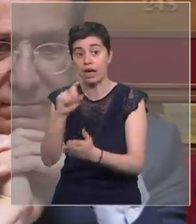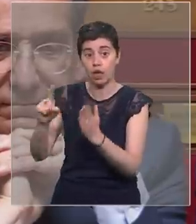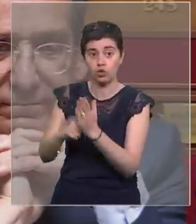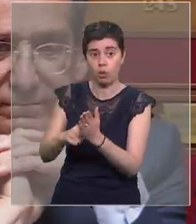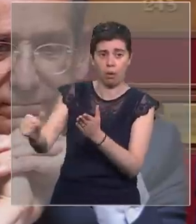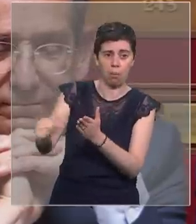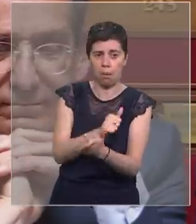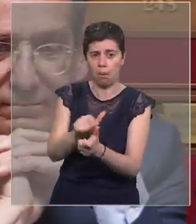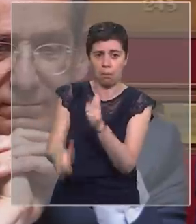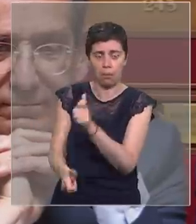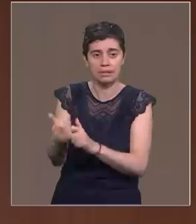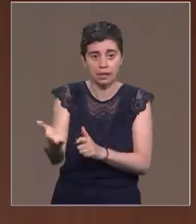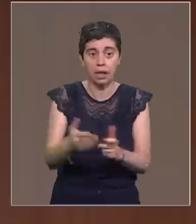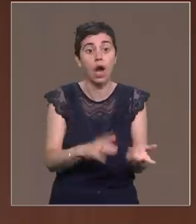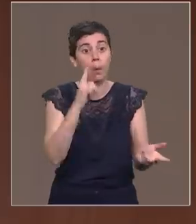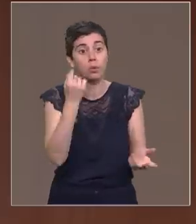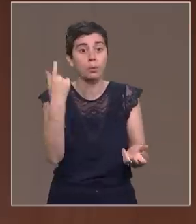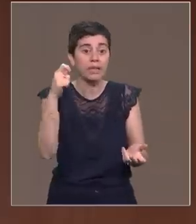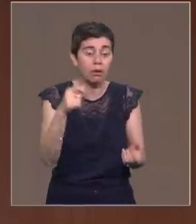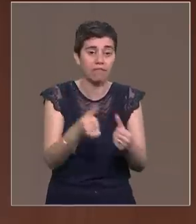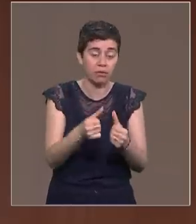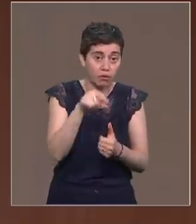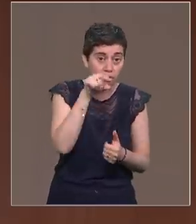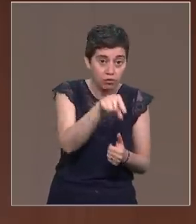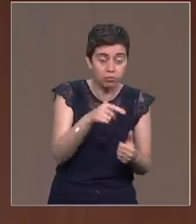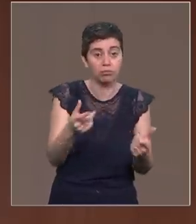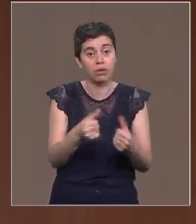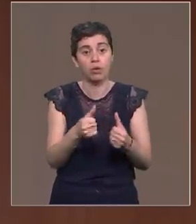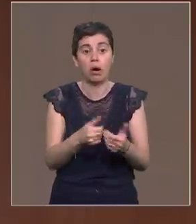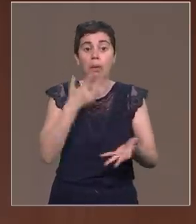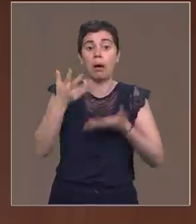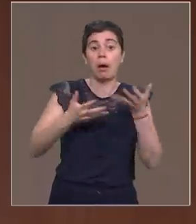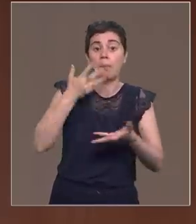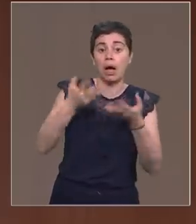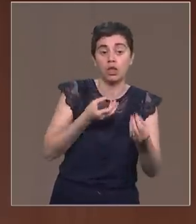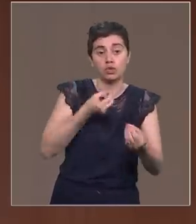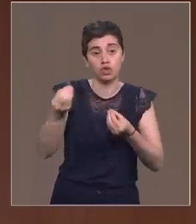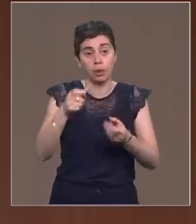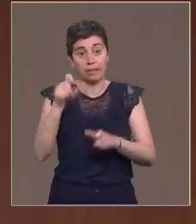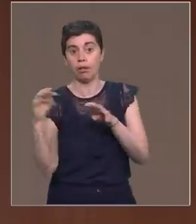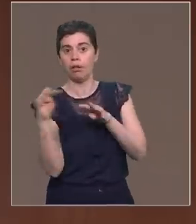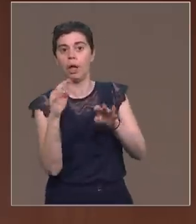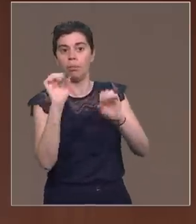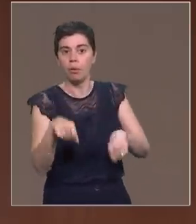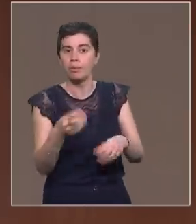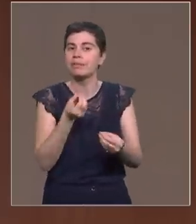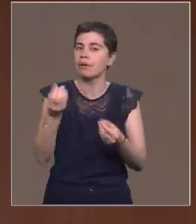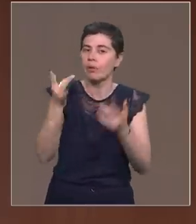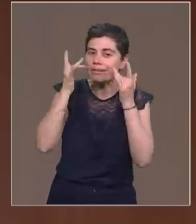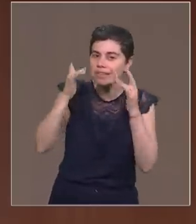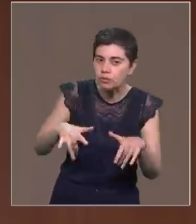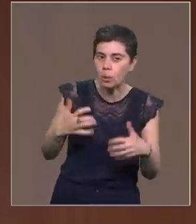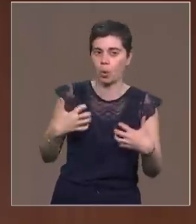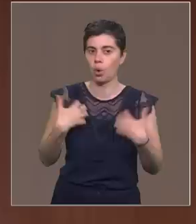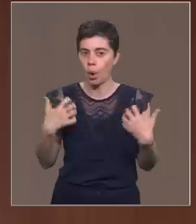Monsieur le Président Pancher, la démagogie permet de faire les gros titres, mais elle conduit aux déceptions, aux colères et au rejet